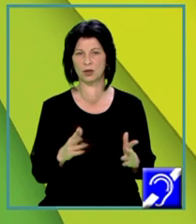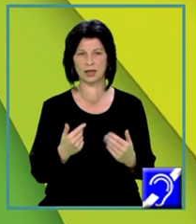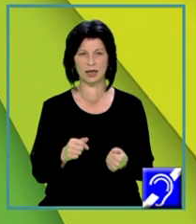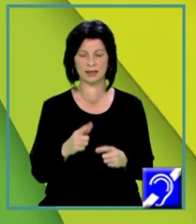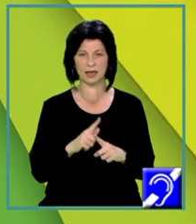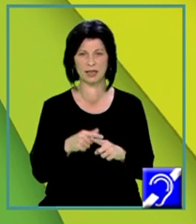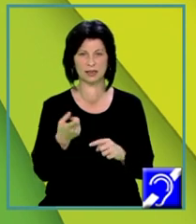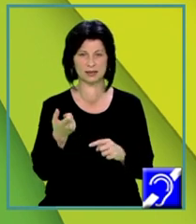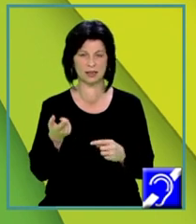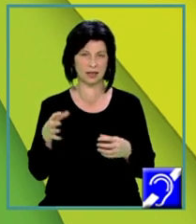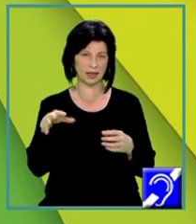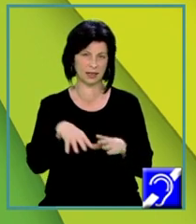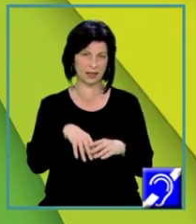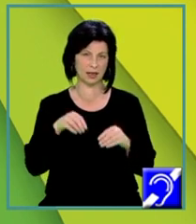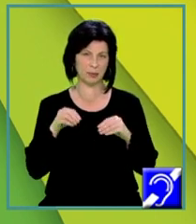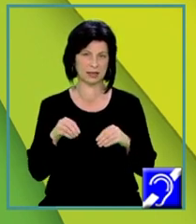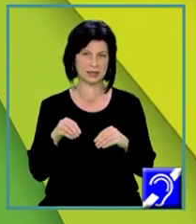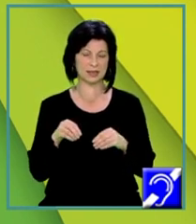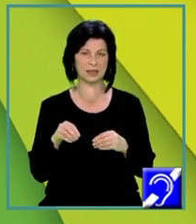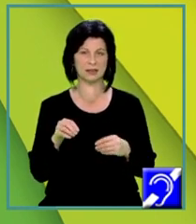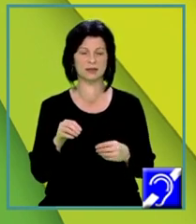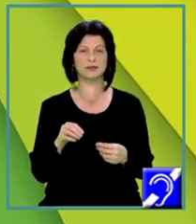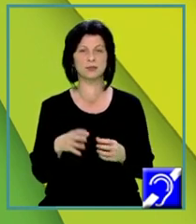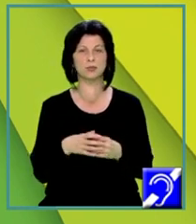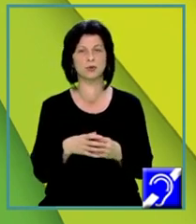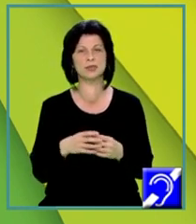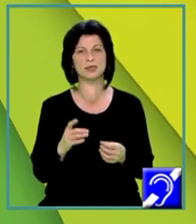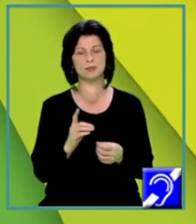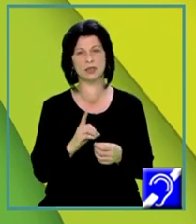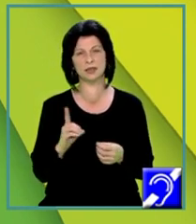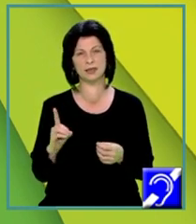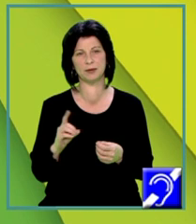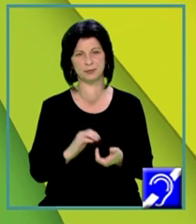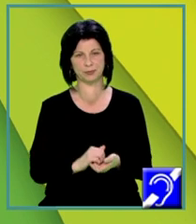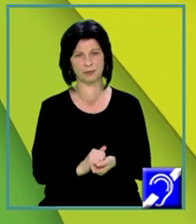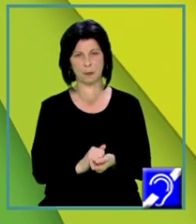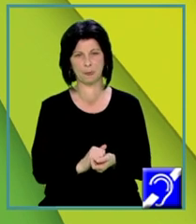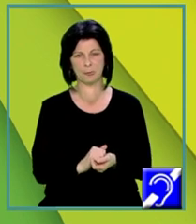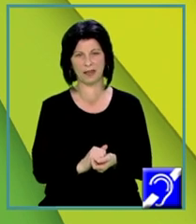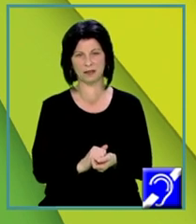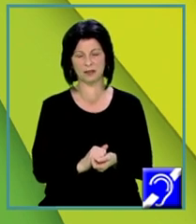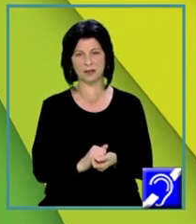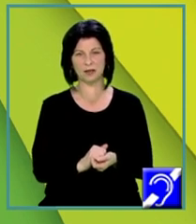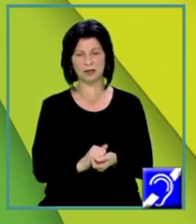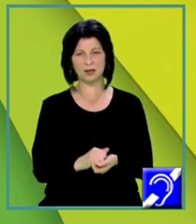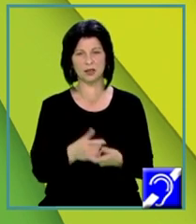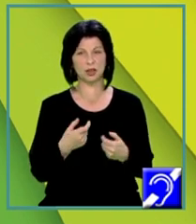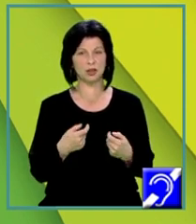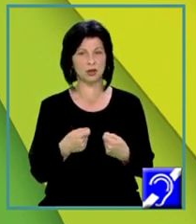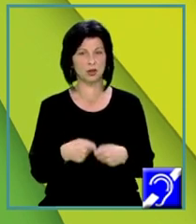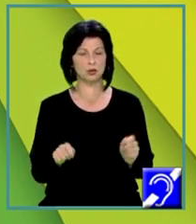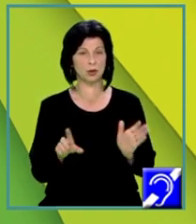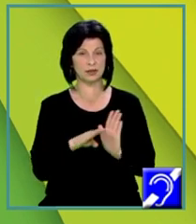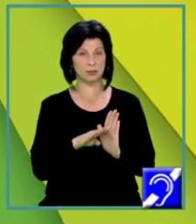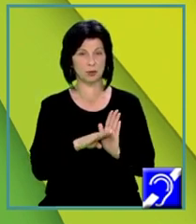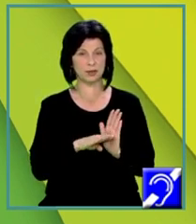adunare și înmulțire de numere toate proprietățile pentru ca tripletul if pluspunkt să fiind se